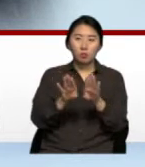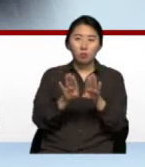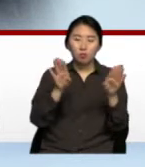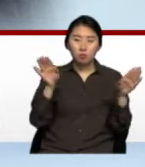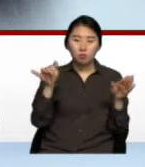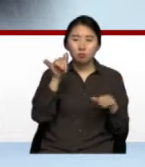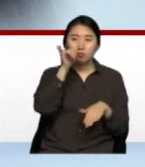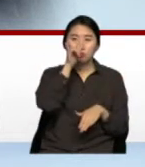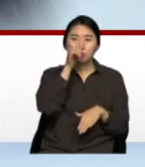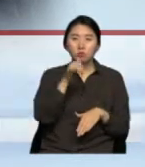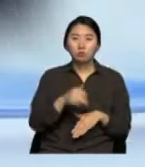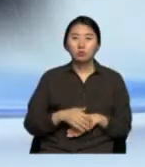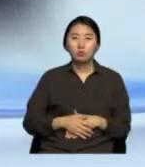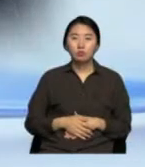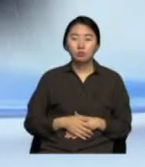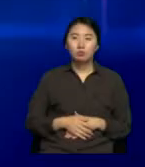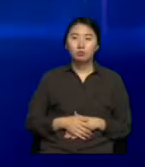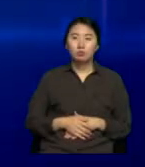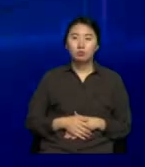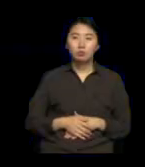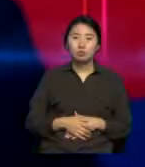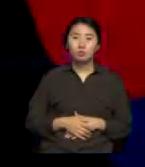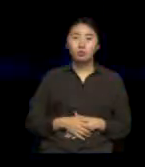열었습니다. 보도에 오신영 기자입니다.